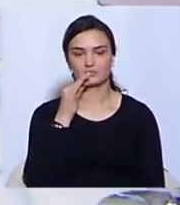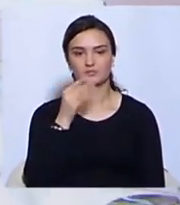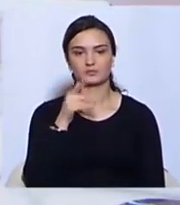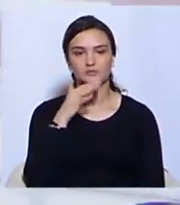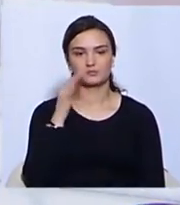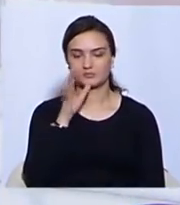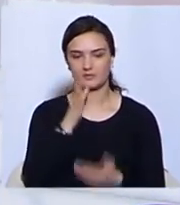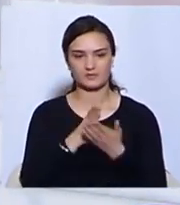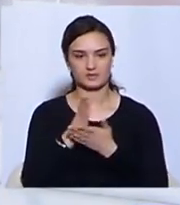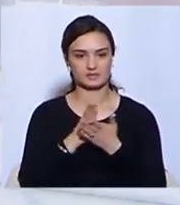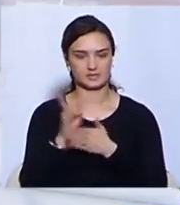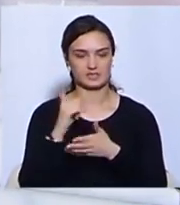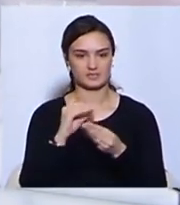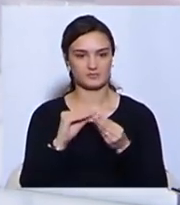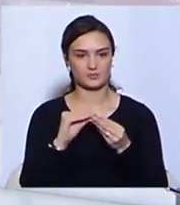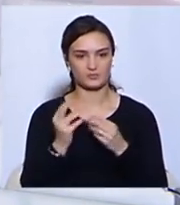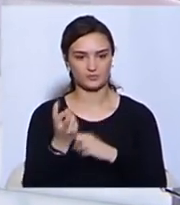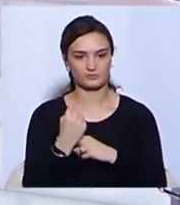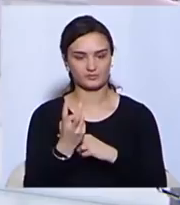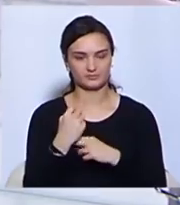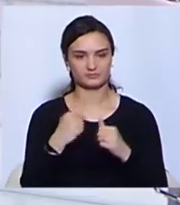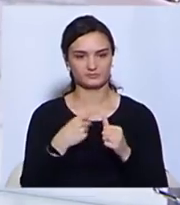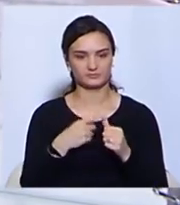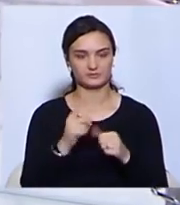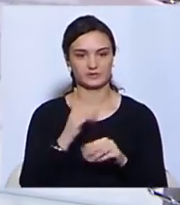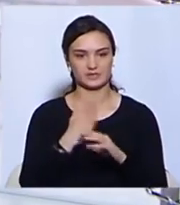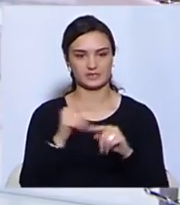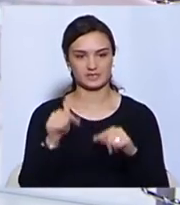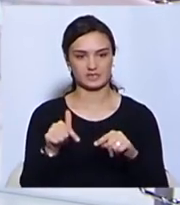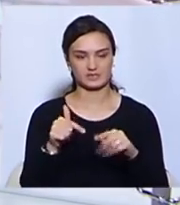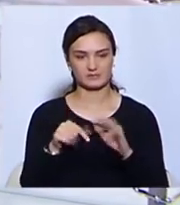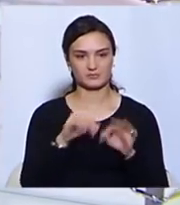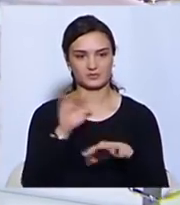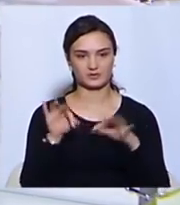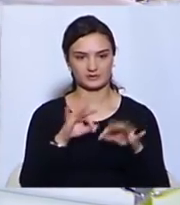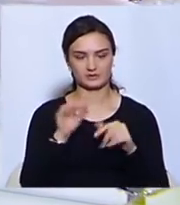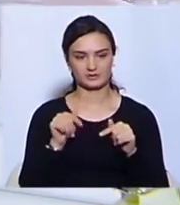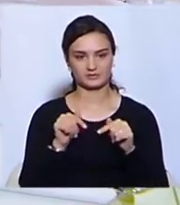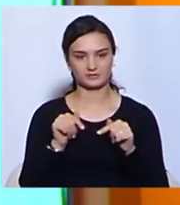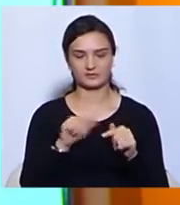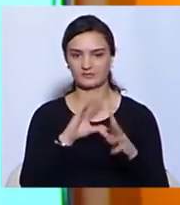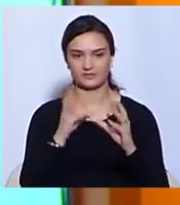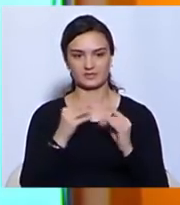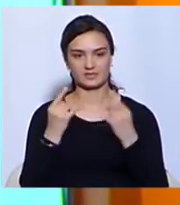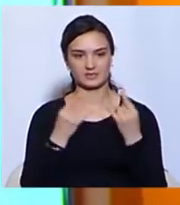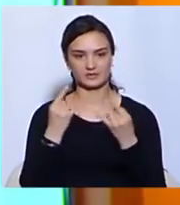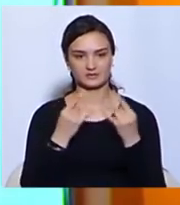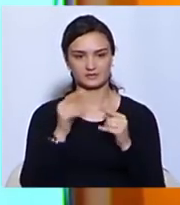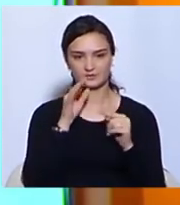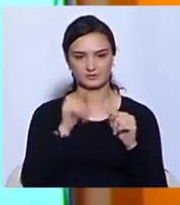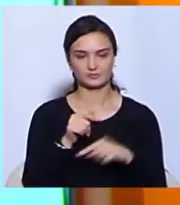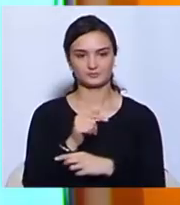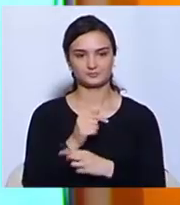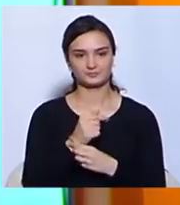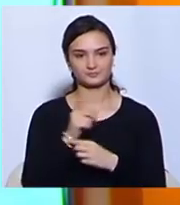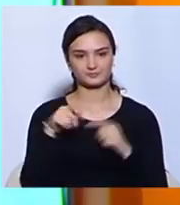გვაქვს მრავალწლიანი მეგობრობა. პრაქტიკულად რაც არსებობს ეს პროექტი, ყველა სატელევიზიო სეზონზე თქვენ